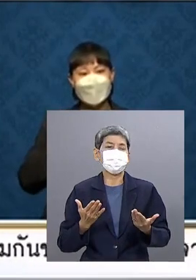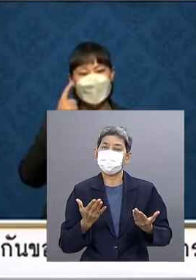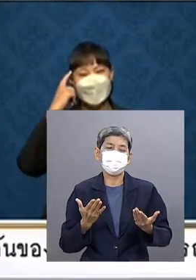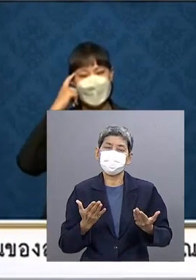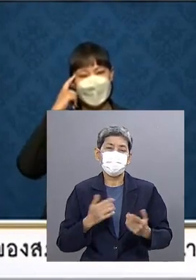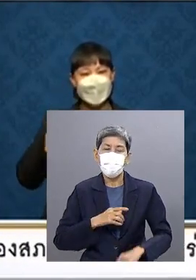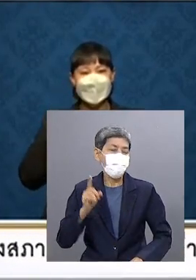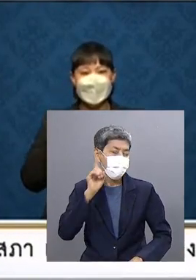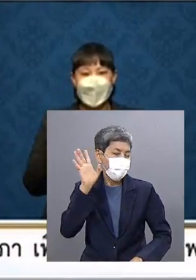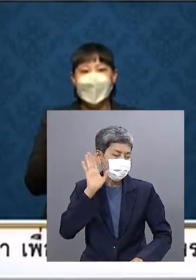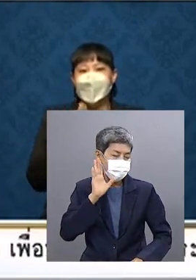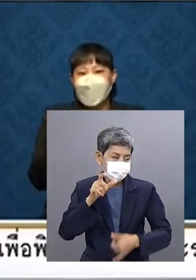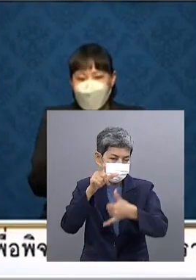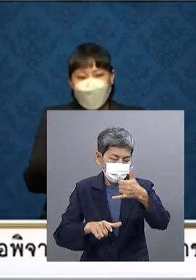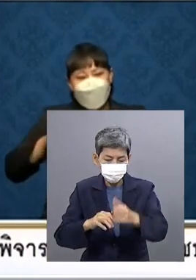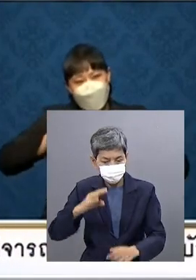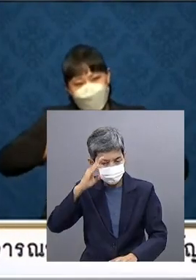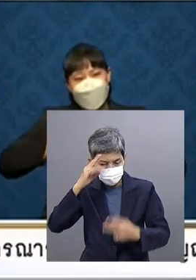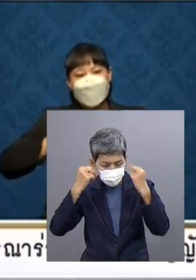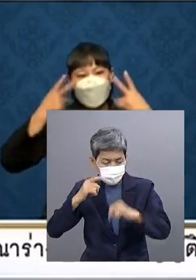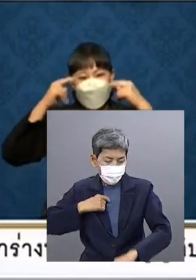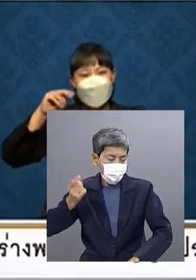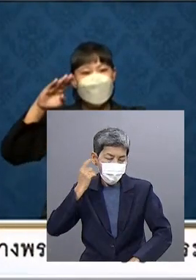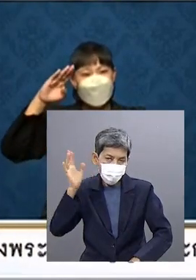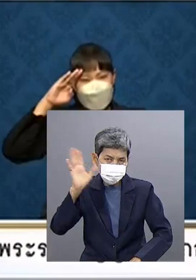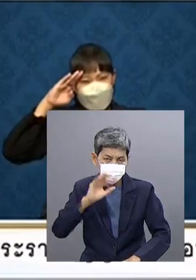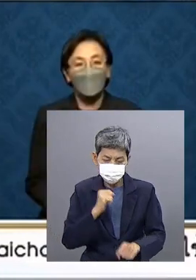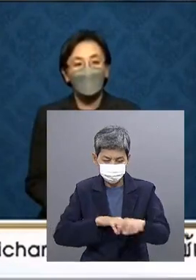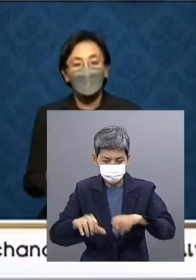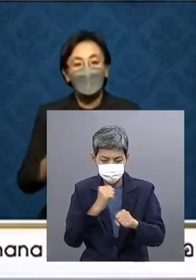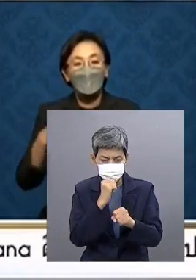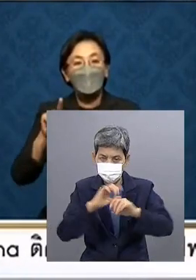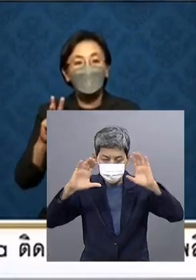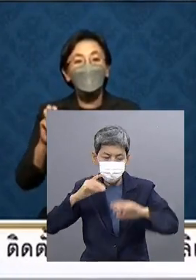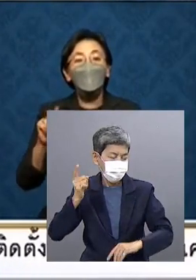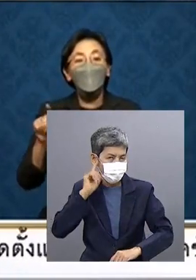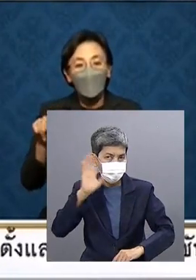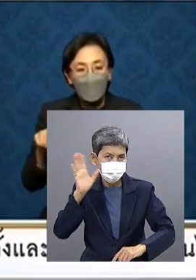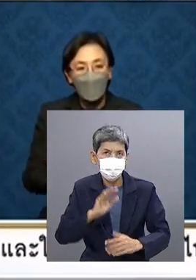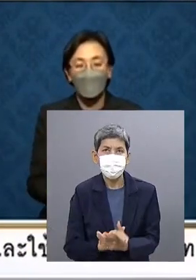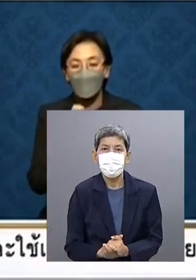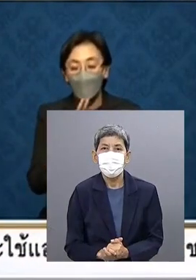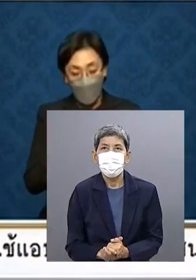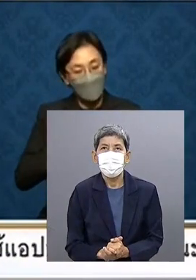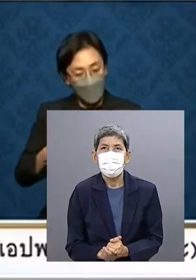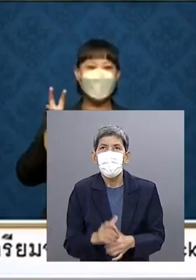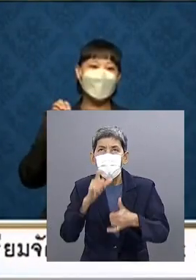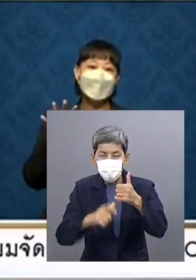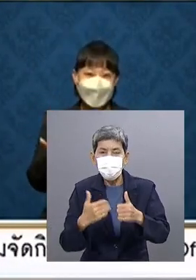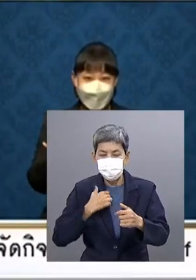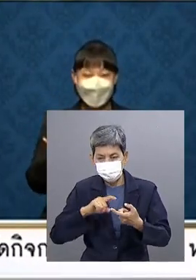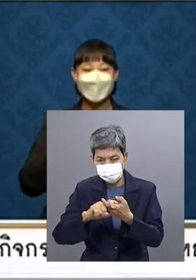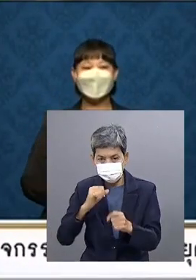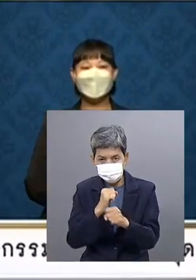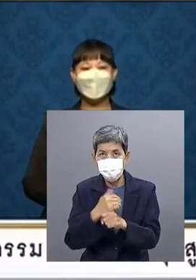วางใจครับพระรามประยุทธ์เนี่ยให้บริหารราชการแผ่นดินครับว่าตัวเองเป็นคนมีพวกและอีกหนึ่งไฮไลท์ของการ